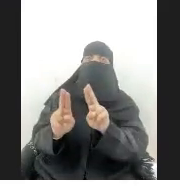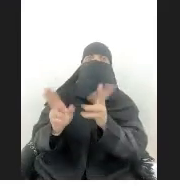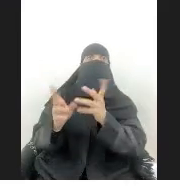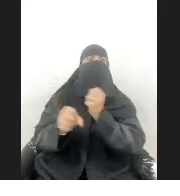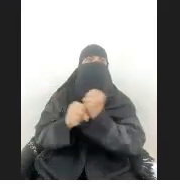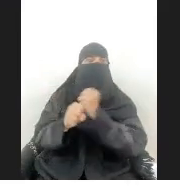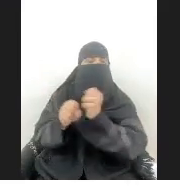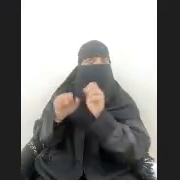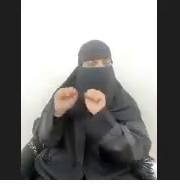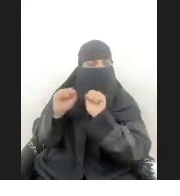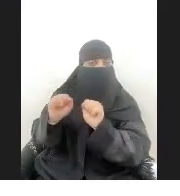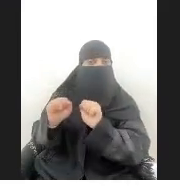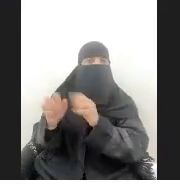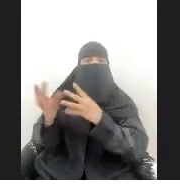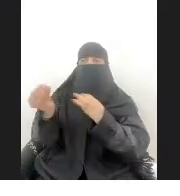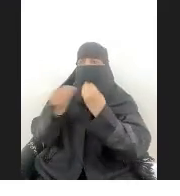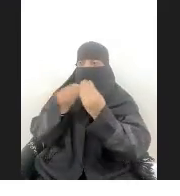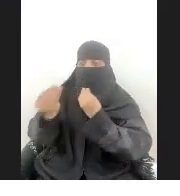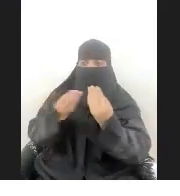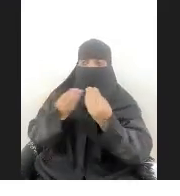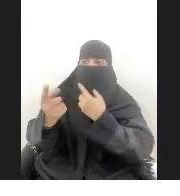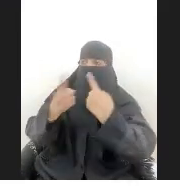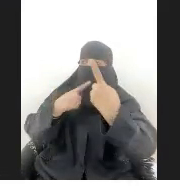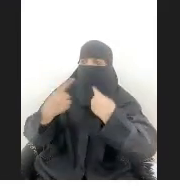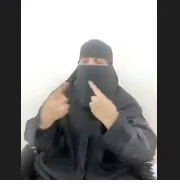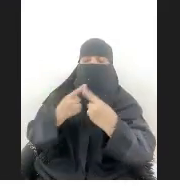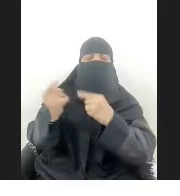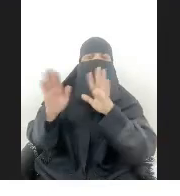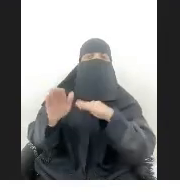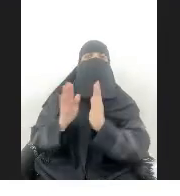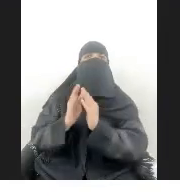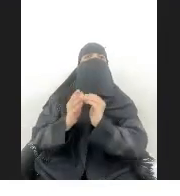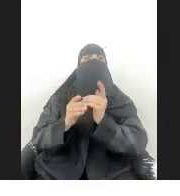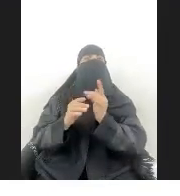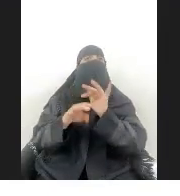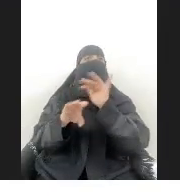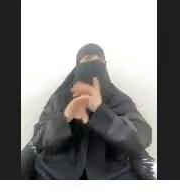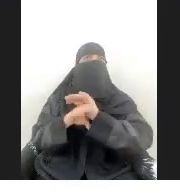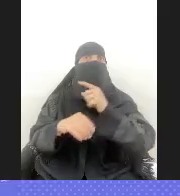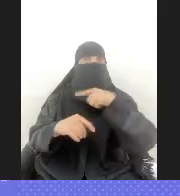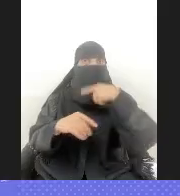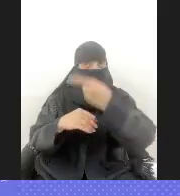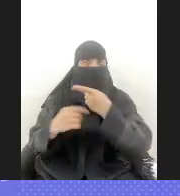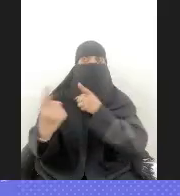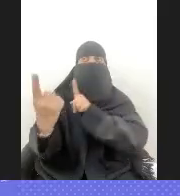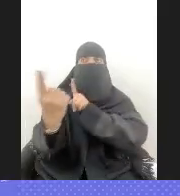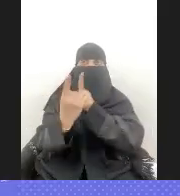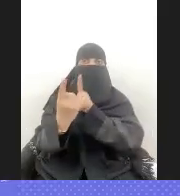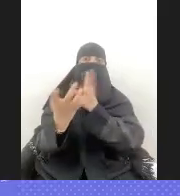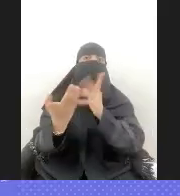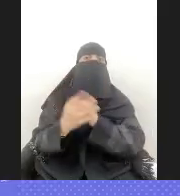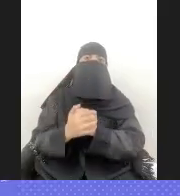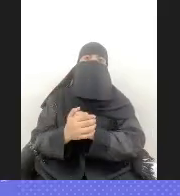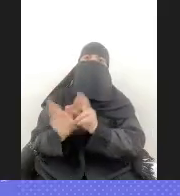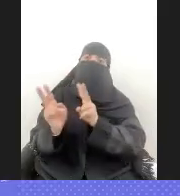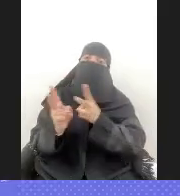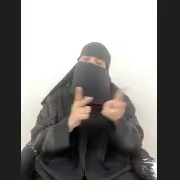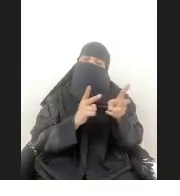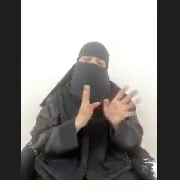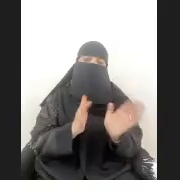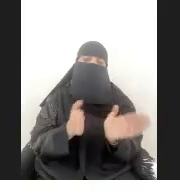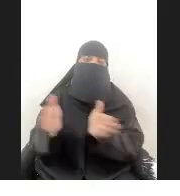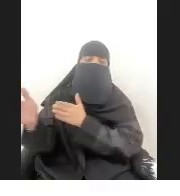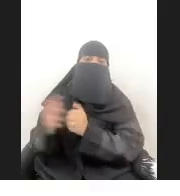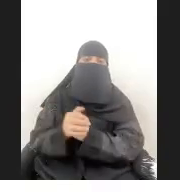في المحاضرة أو الدرس القادم أو الحصة القادمة فيس تو فيس أو وجه لوجه. كيف تكون بنية